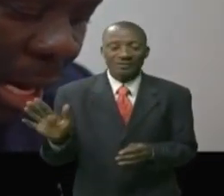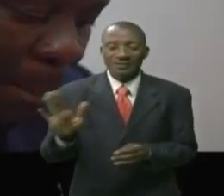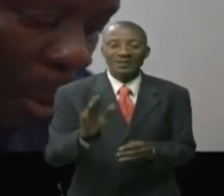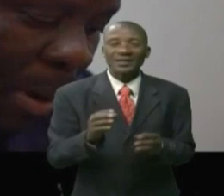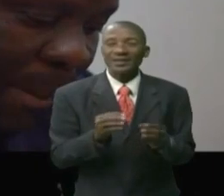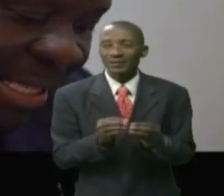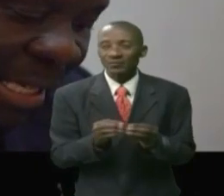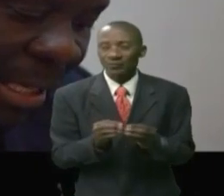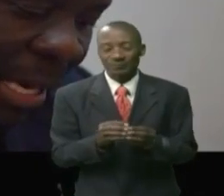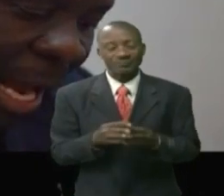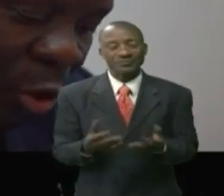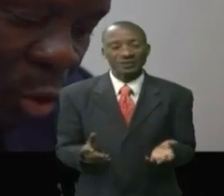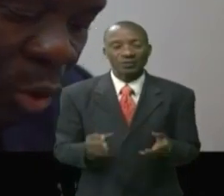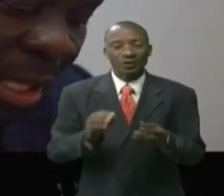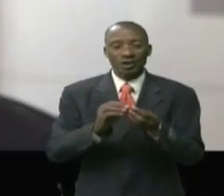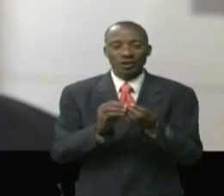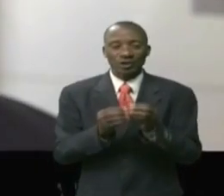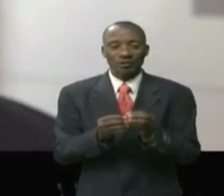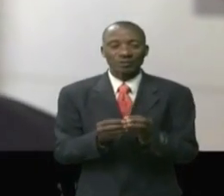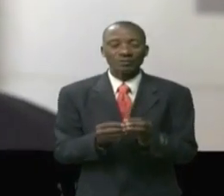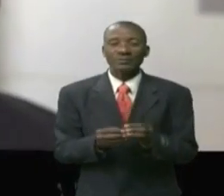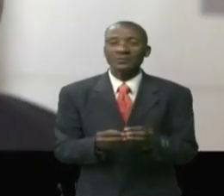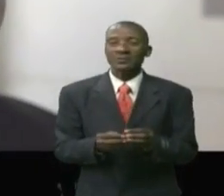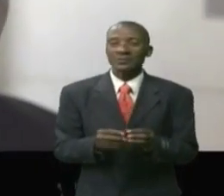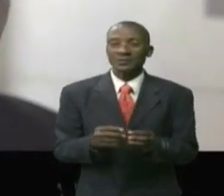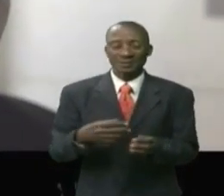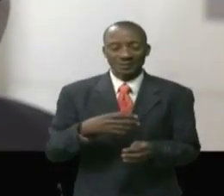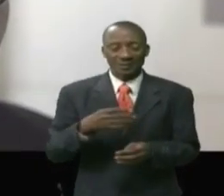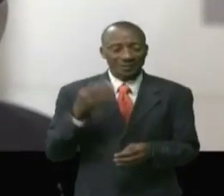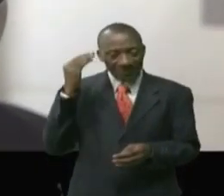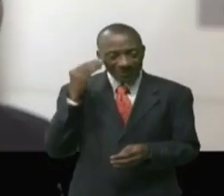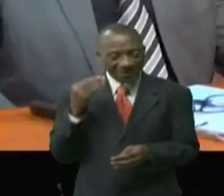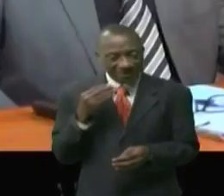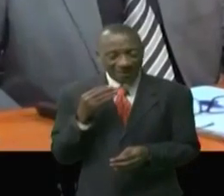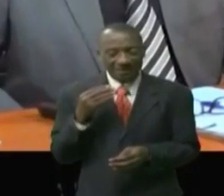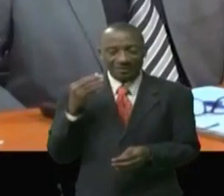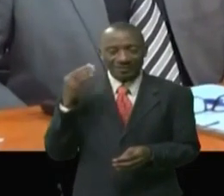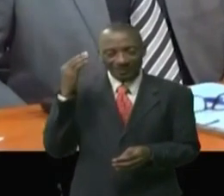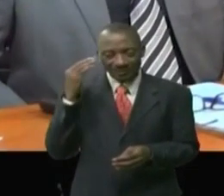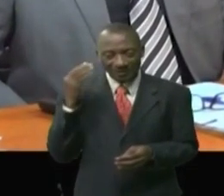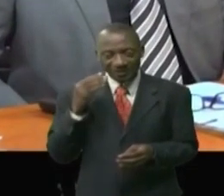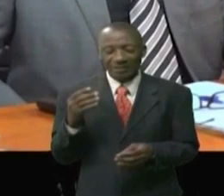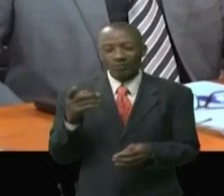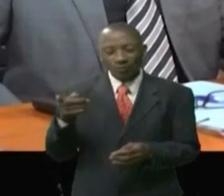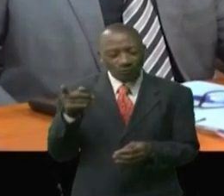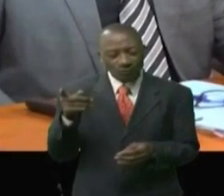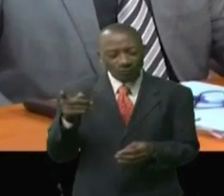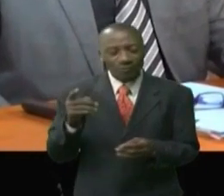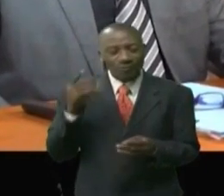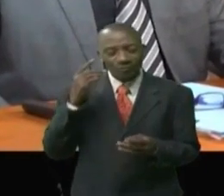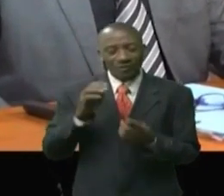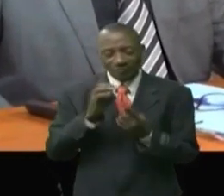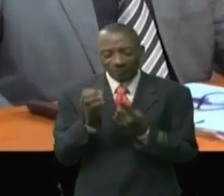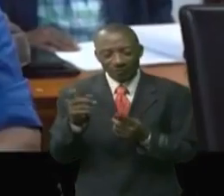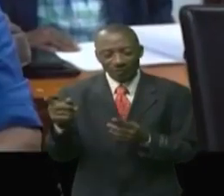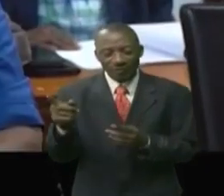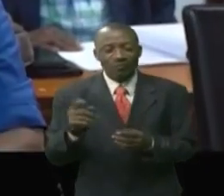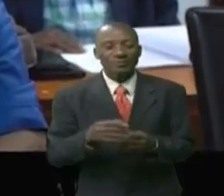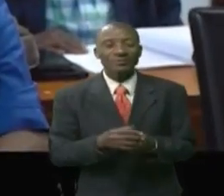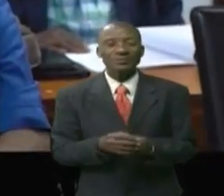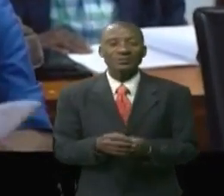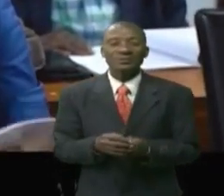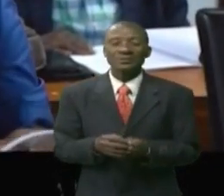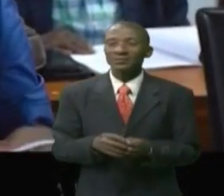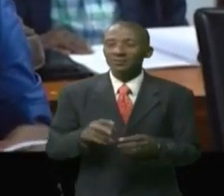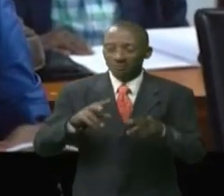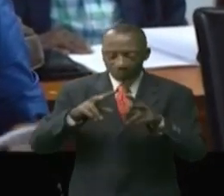géographique du Congo la mise à jour de cette cartographie va également résoudre la problématique du découpage